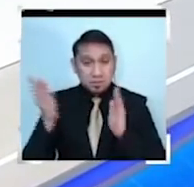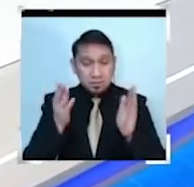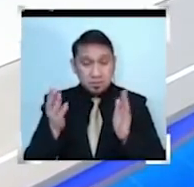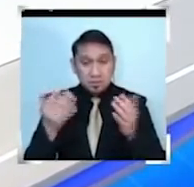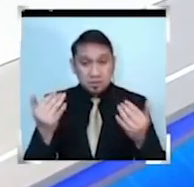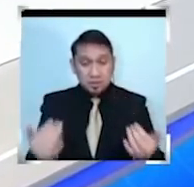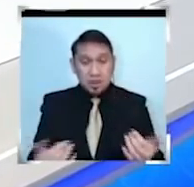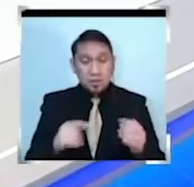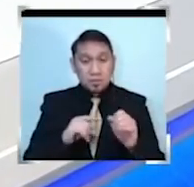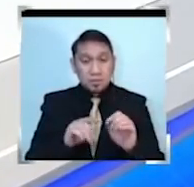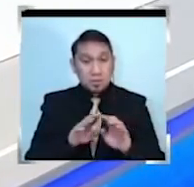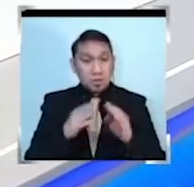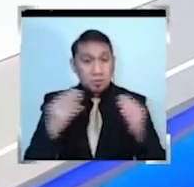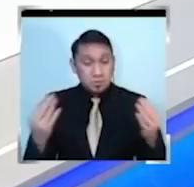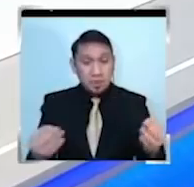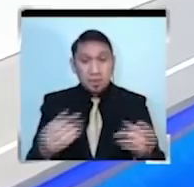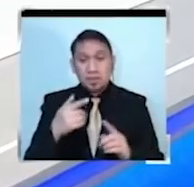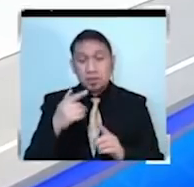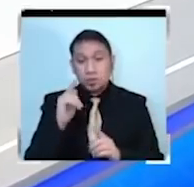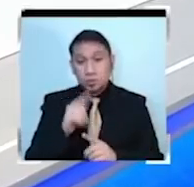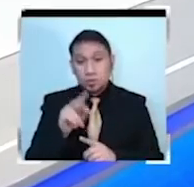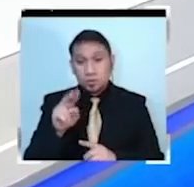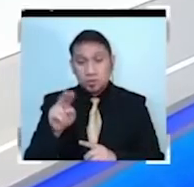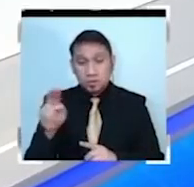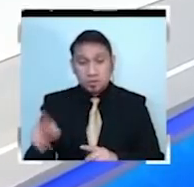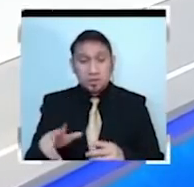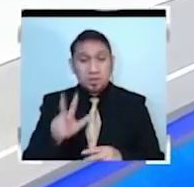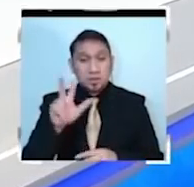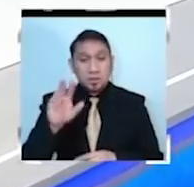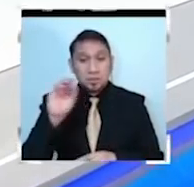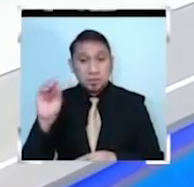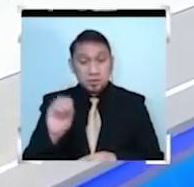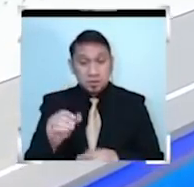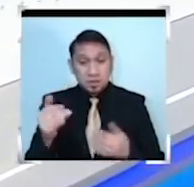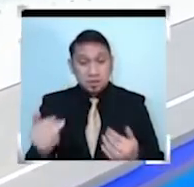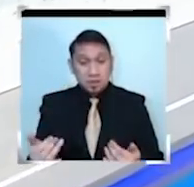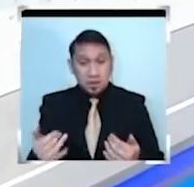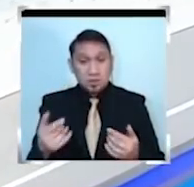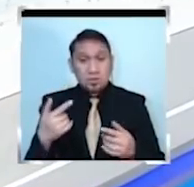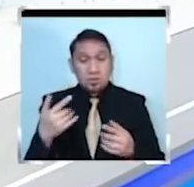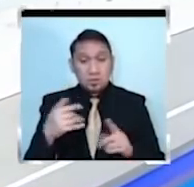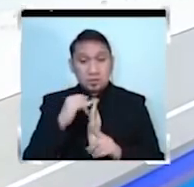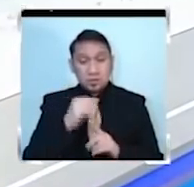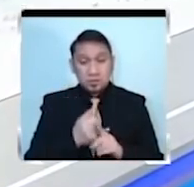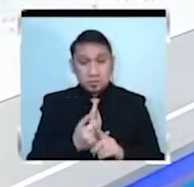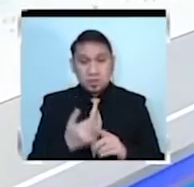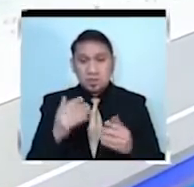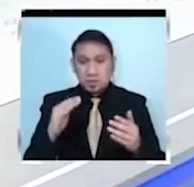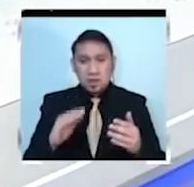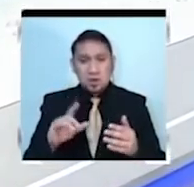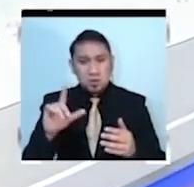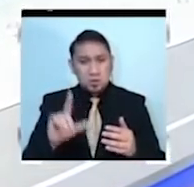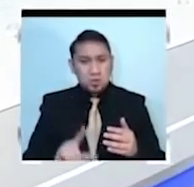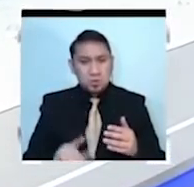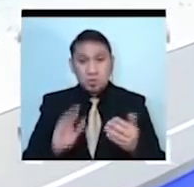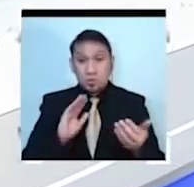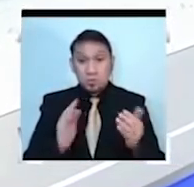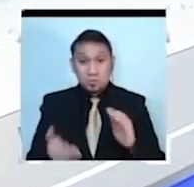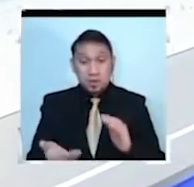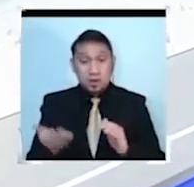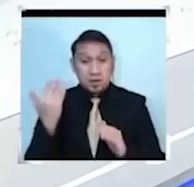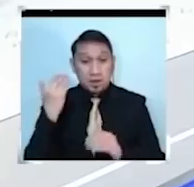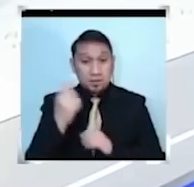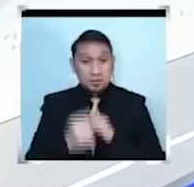2022. 3% ang inflation rate nitong Enero. Pinakamababa na yan mula noong umpisa ng 2021 kung